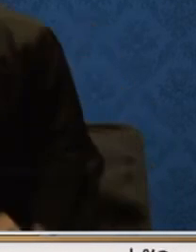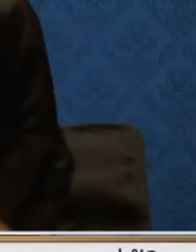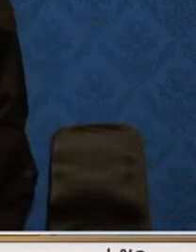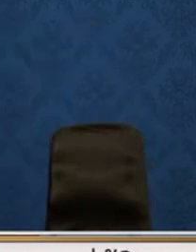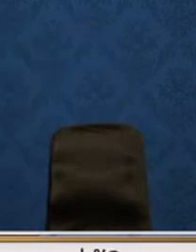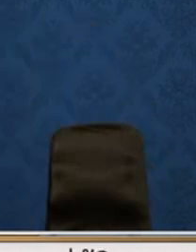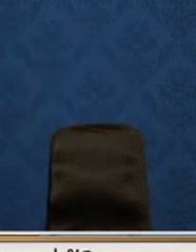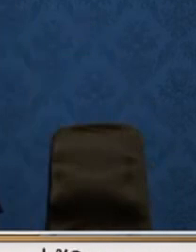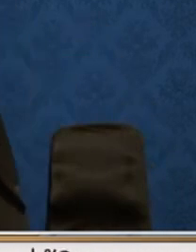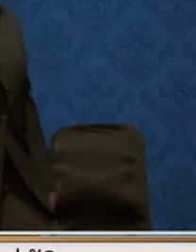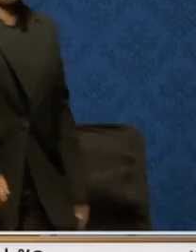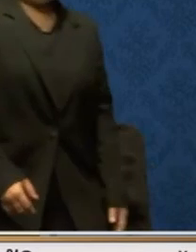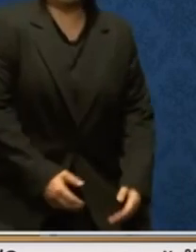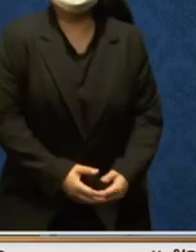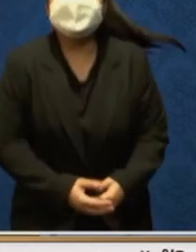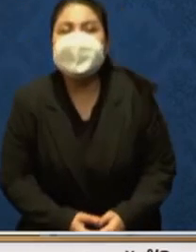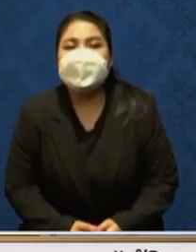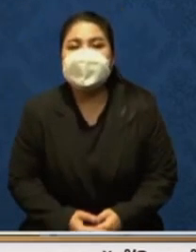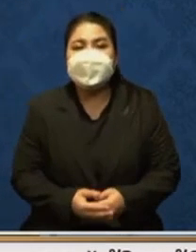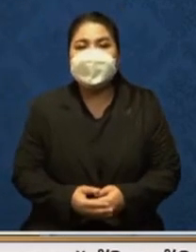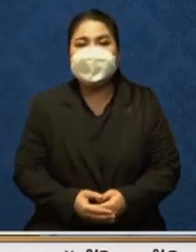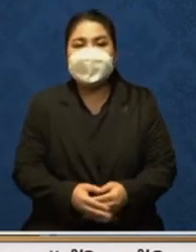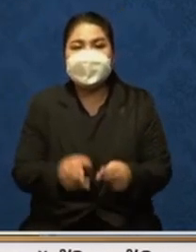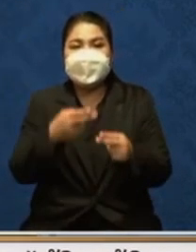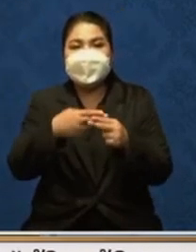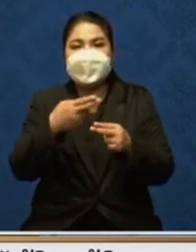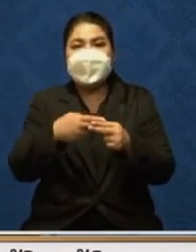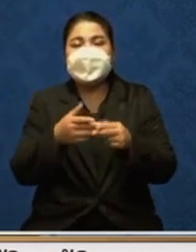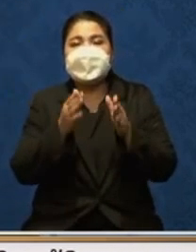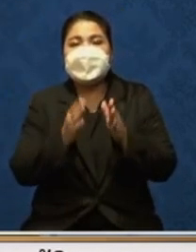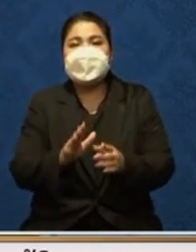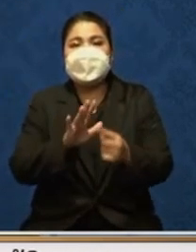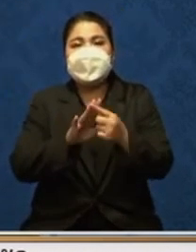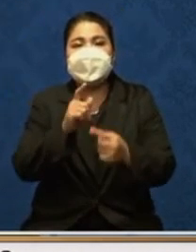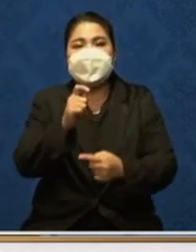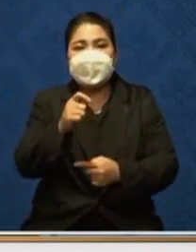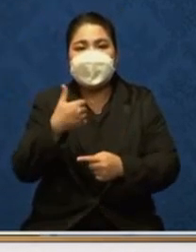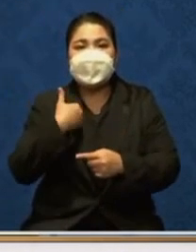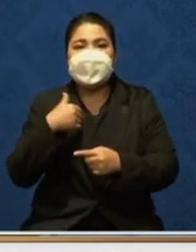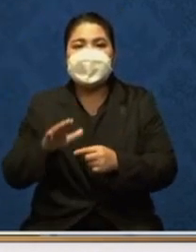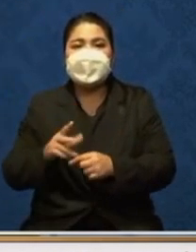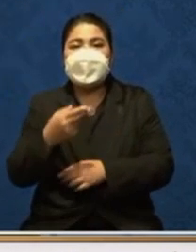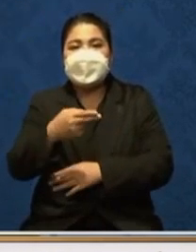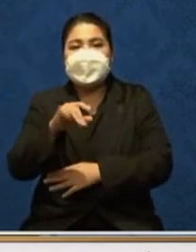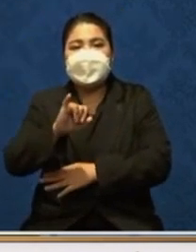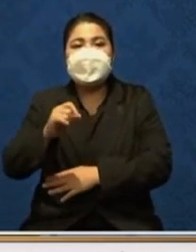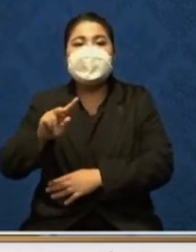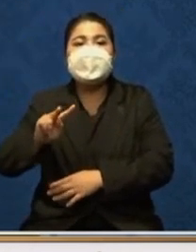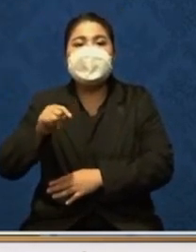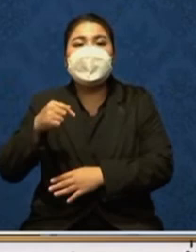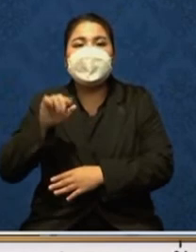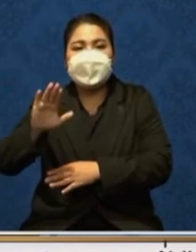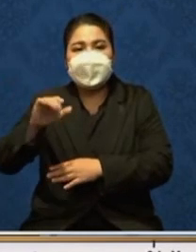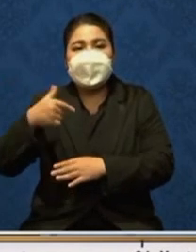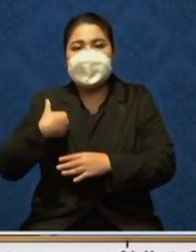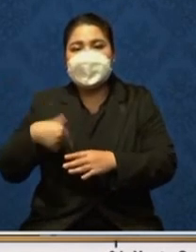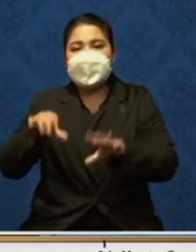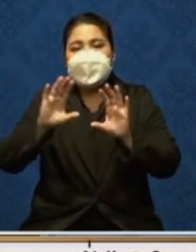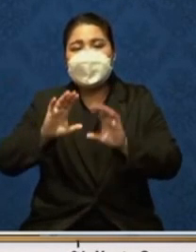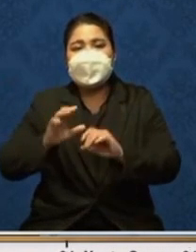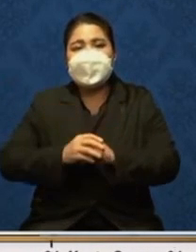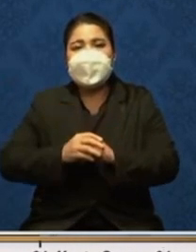ชื่อของแเท thankfullyเฉอนหุธิเจเริที่บริจอให้พักภูมใจไยจริๆ มักอาจเป็ขทานรมตีเองทั้หมด